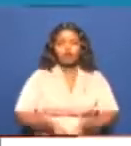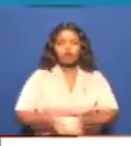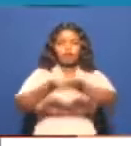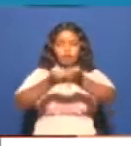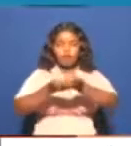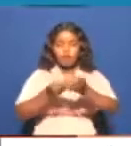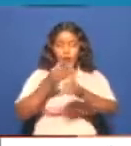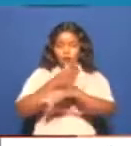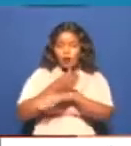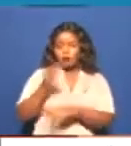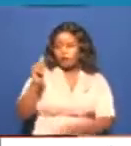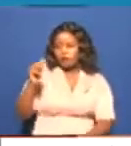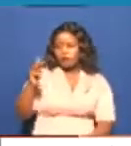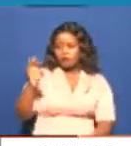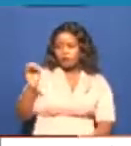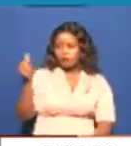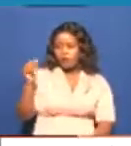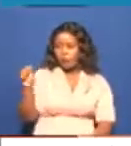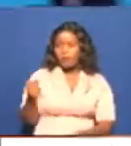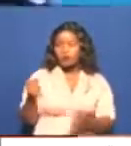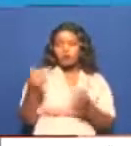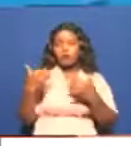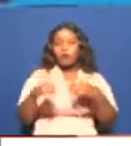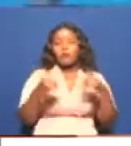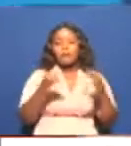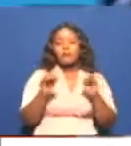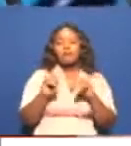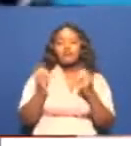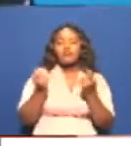anayechezea Maulid Tunisia, Enoch Mogeni